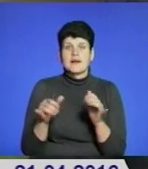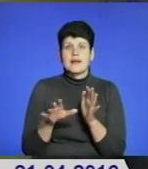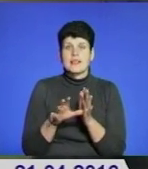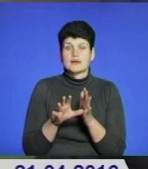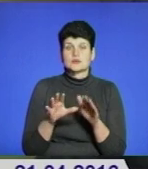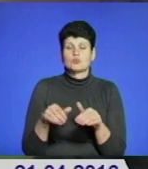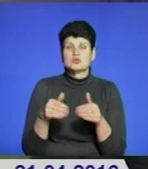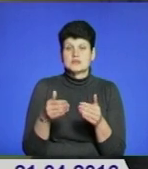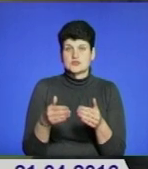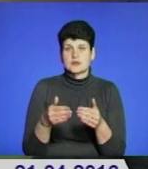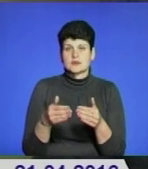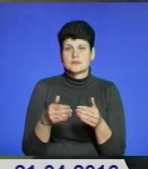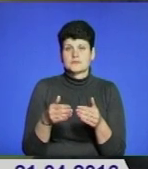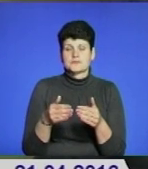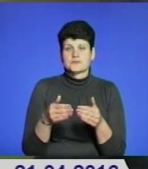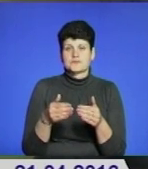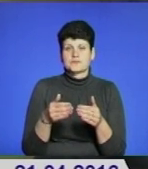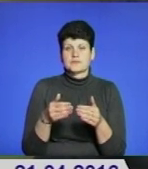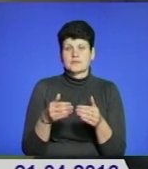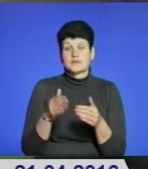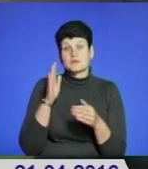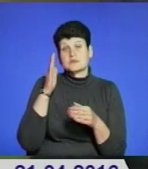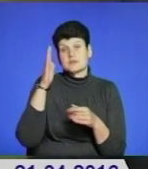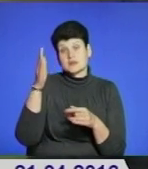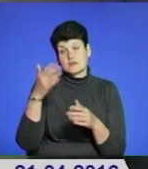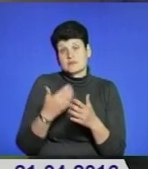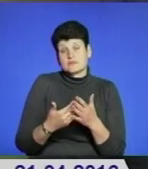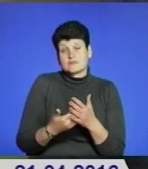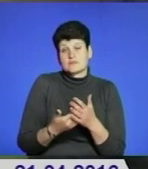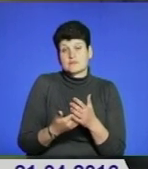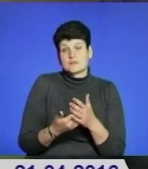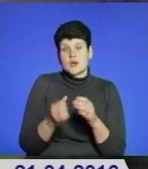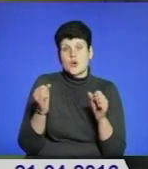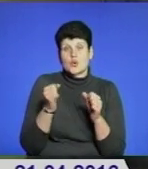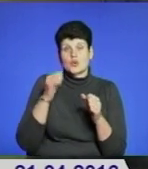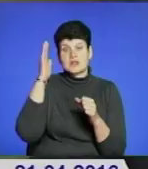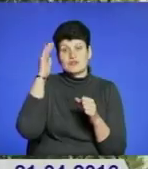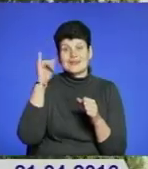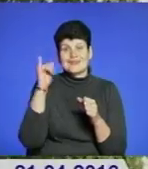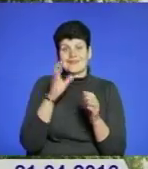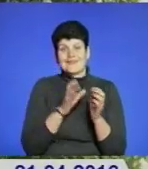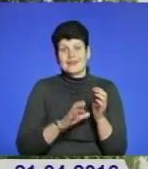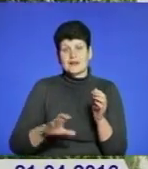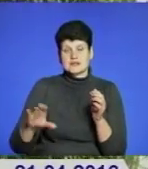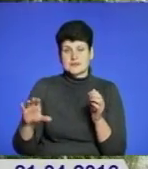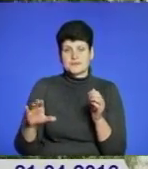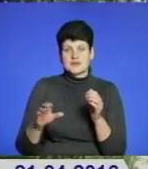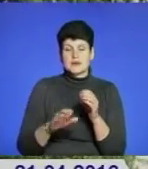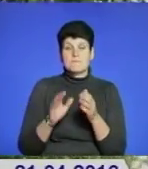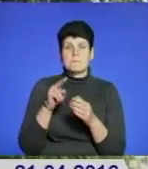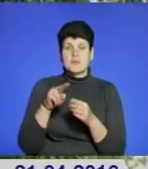електропостачання, а також в перспективі, мабуть, і холодна вода, і каналізація. ПП «Східний